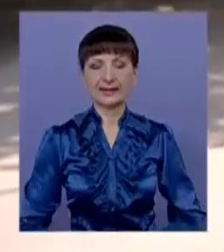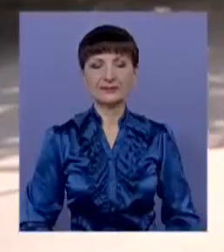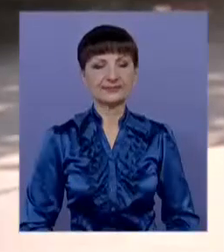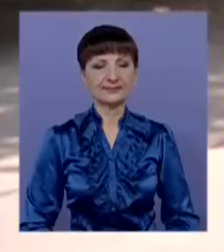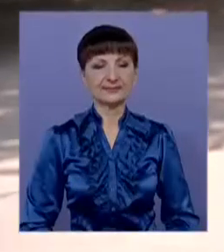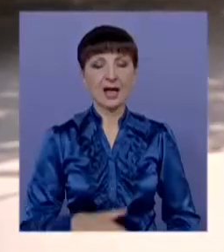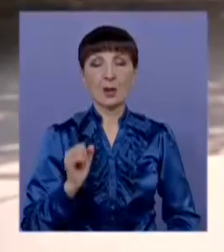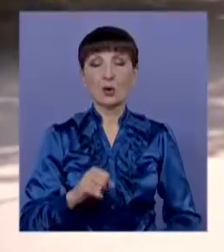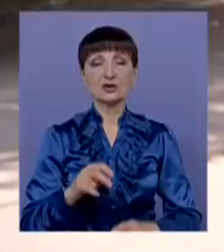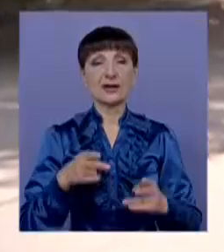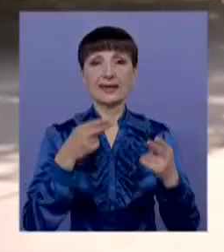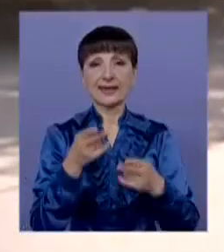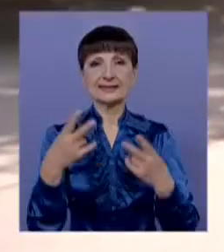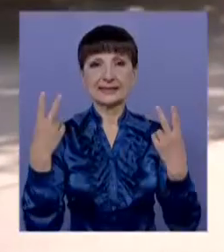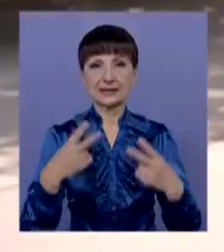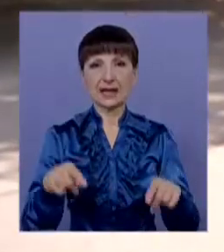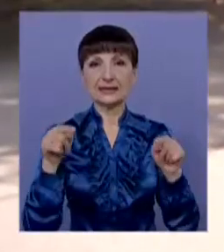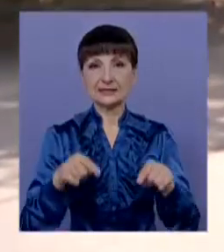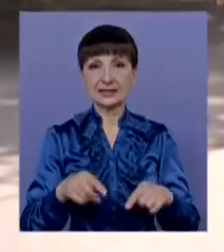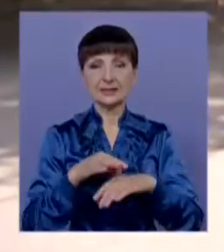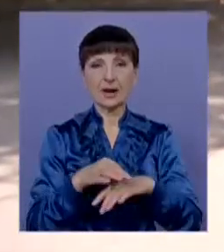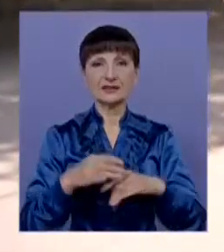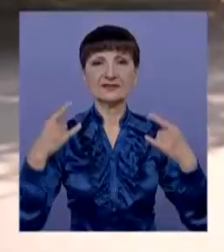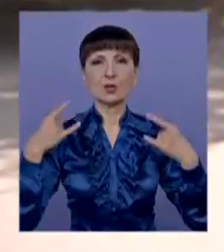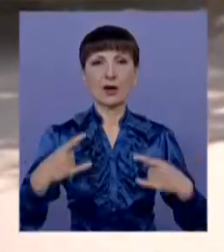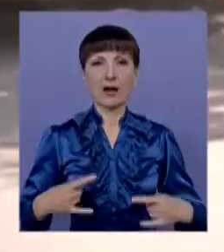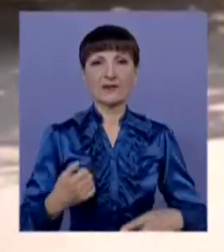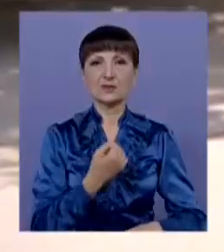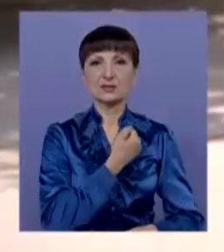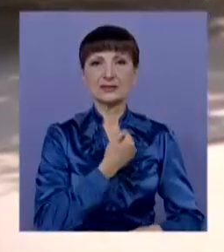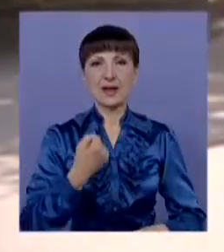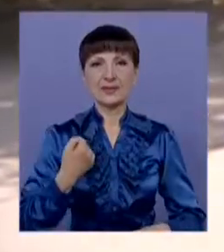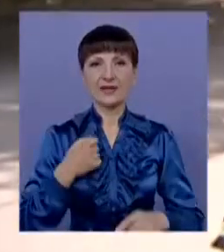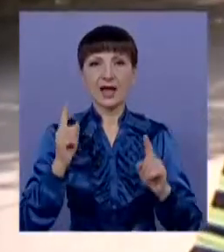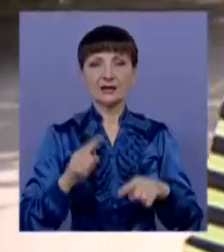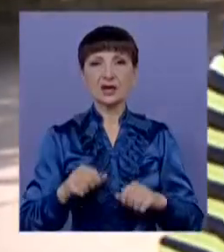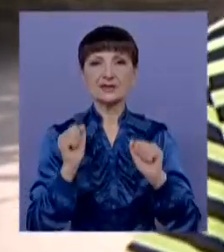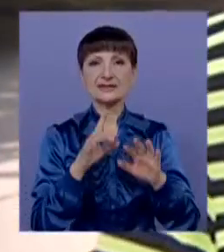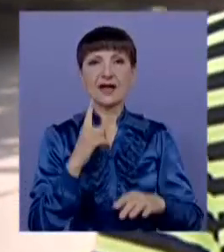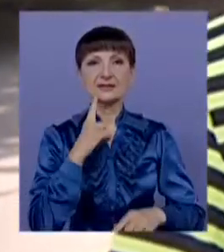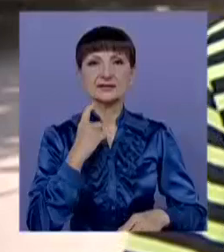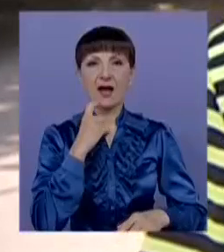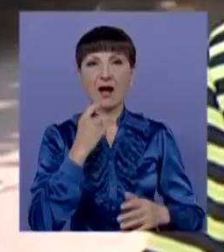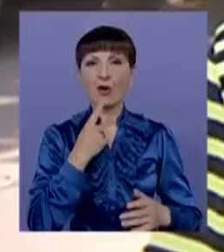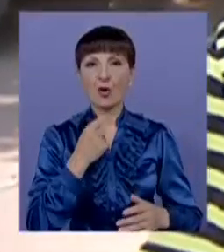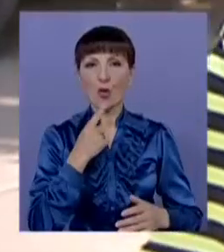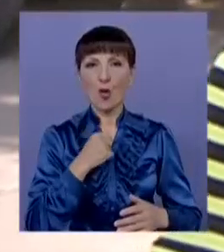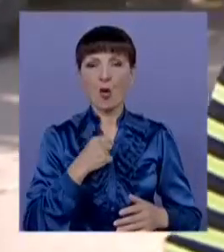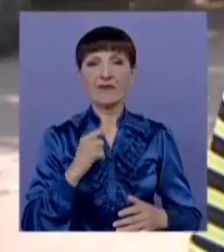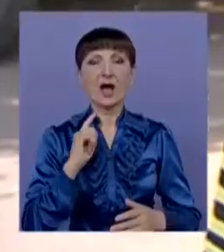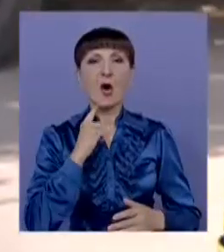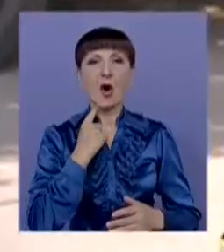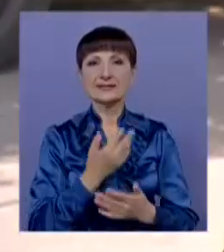Можно никуда не ехать. Здесь пройти флюорографию терапевта, также сдать на сахар, на холестерин.